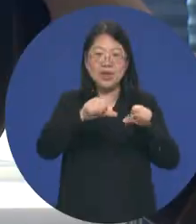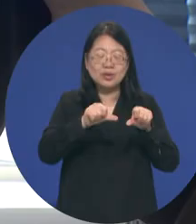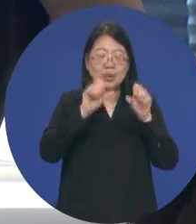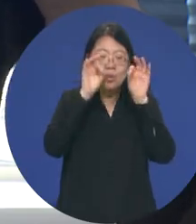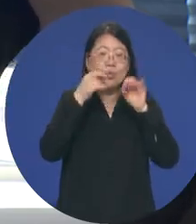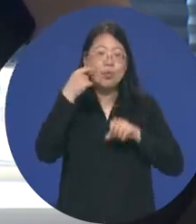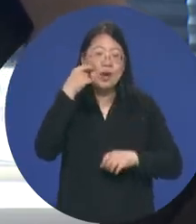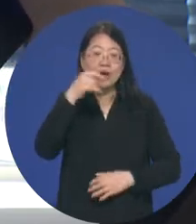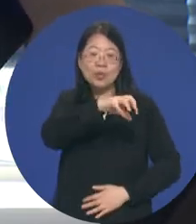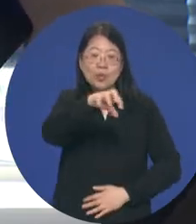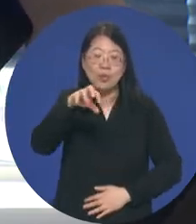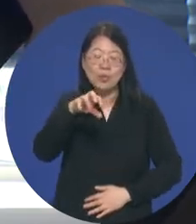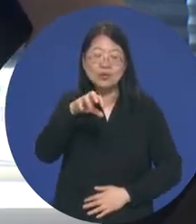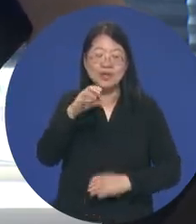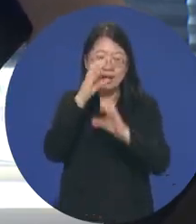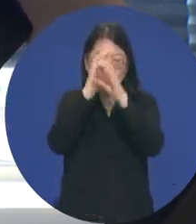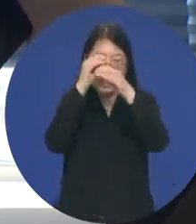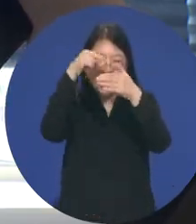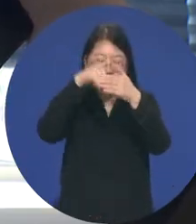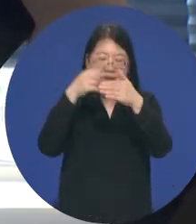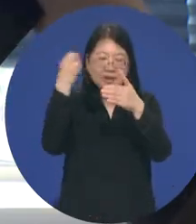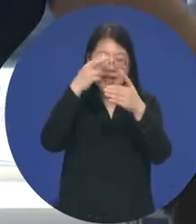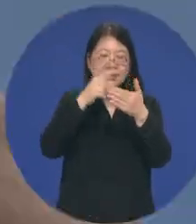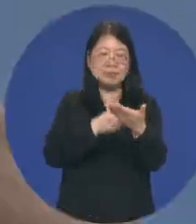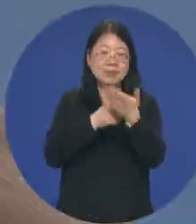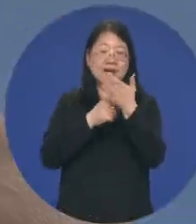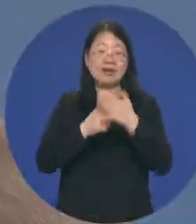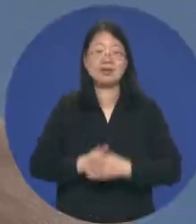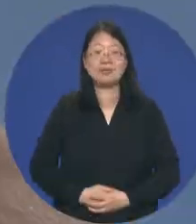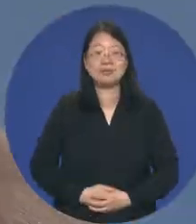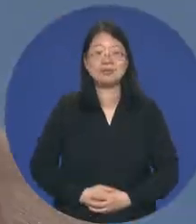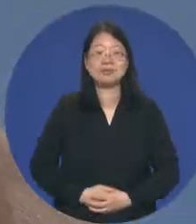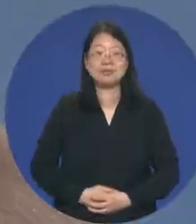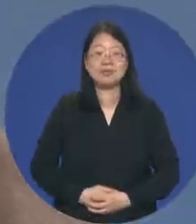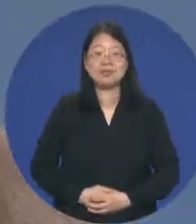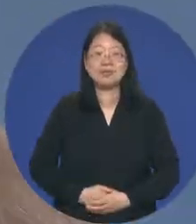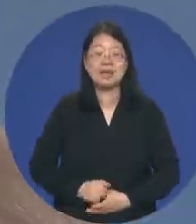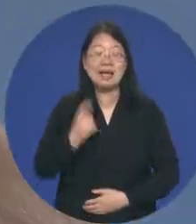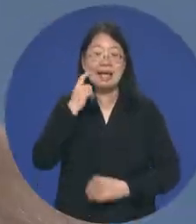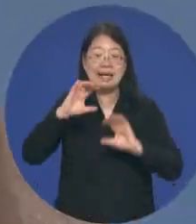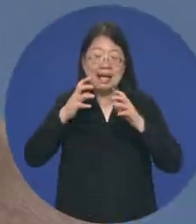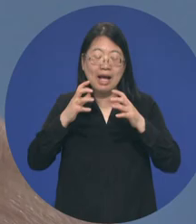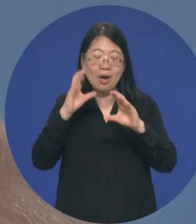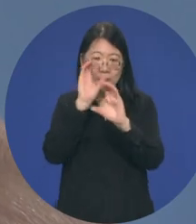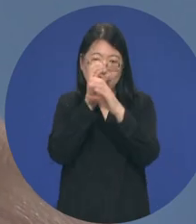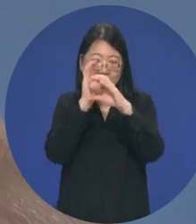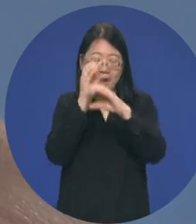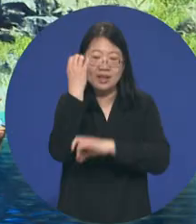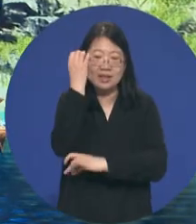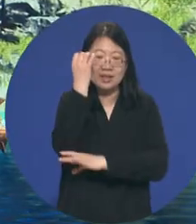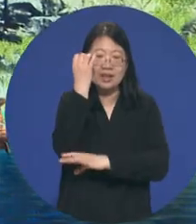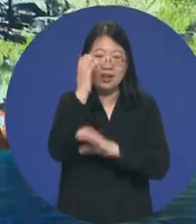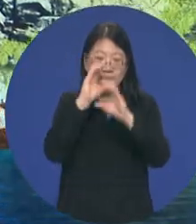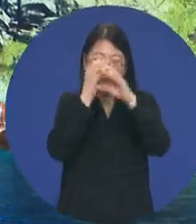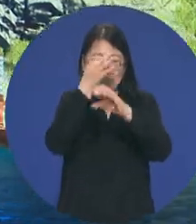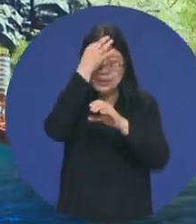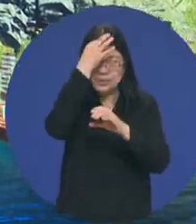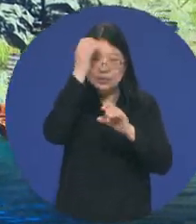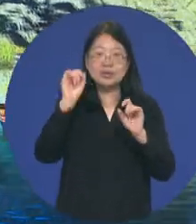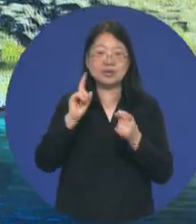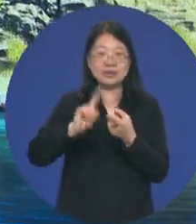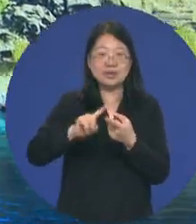진서문 마경 속에서 됩니다 증강현실 원경으로 기존 마경의 성능은 그대로